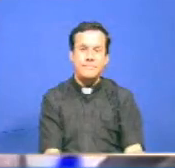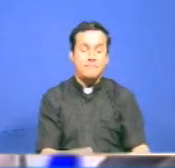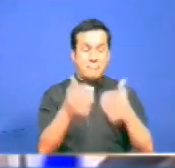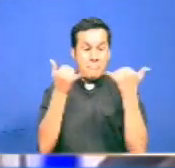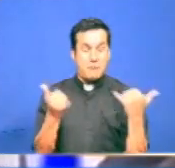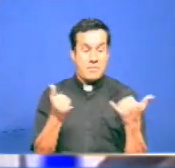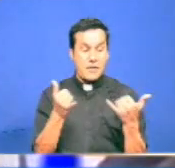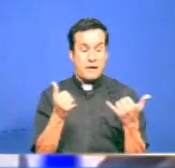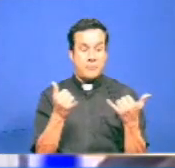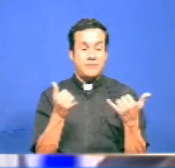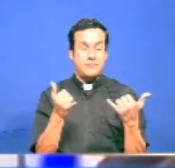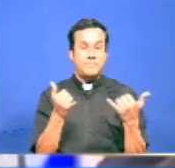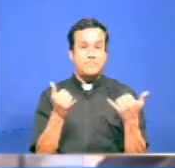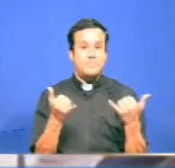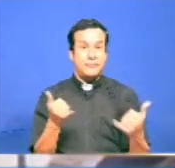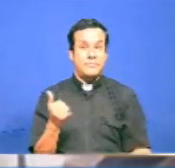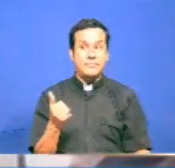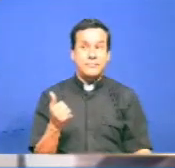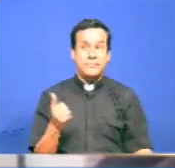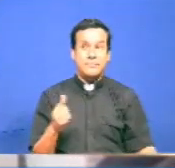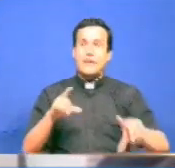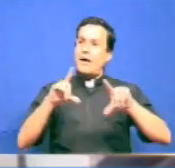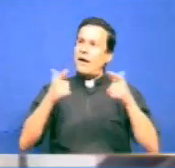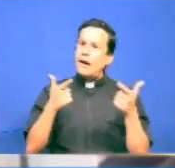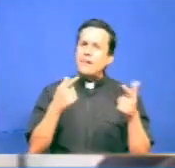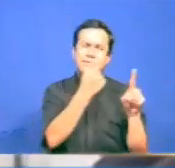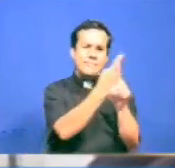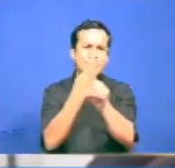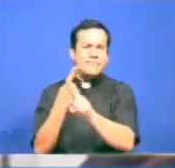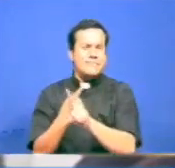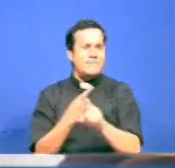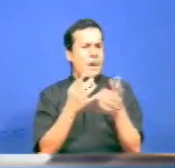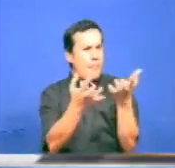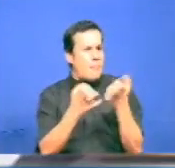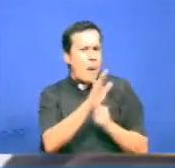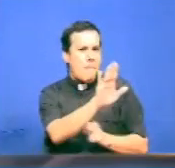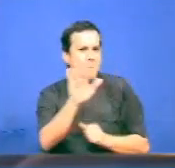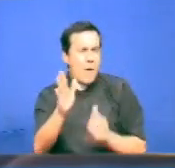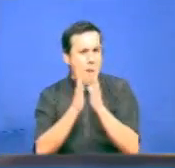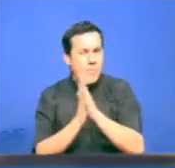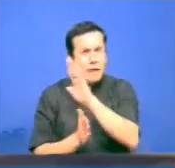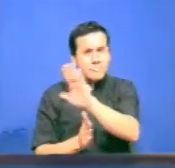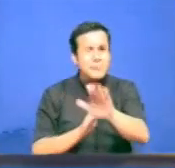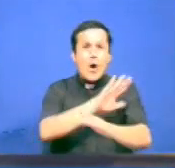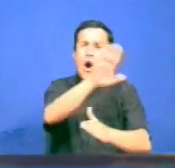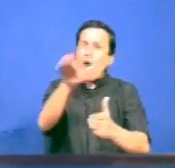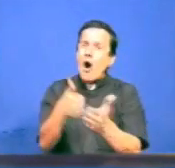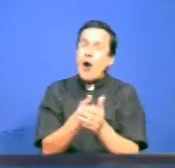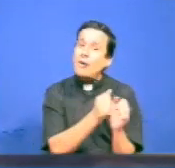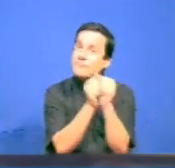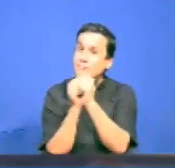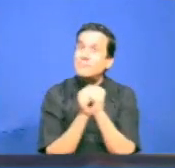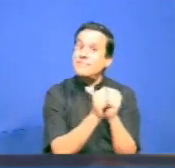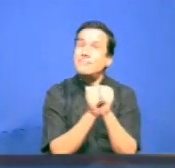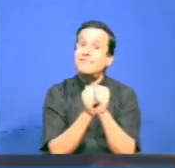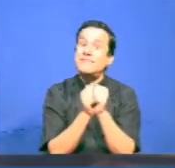Sasa kiunganisha nia zetu mbalimbali na mahitaji mbalimbali, sote tutambua tu wana wa Mungu